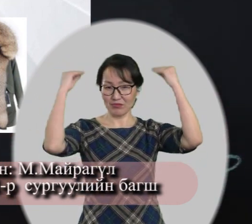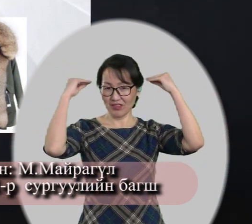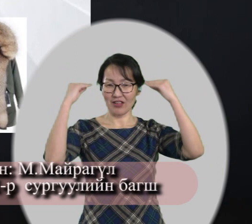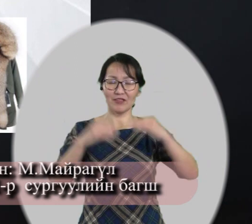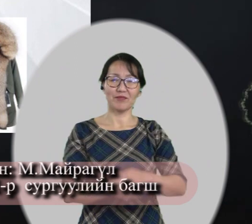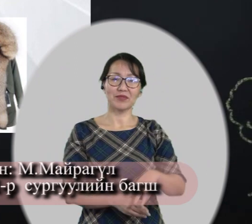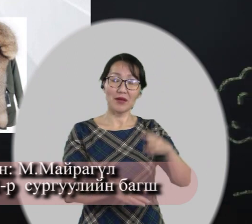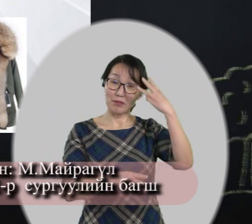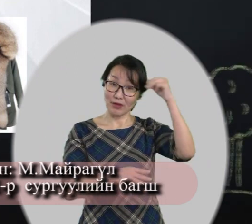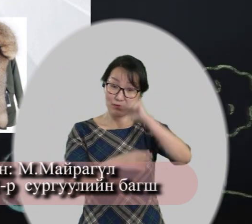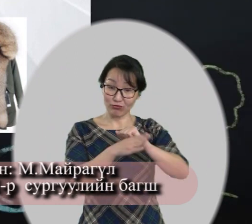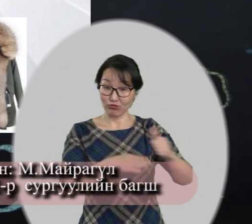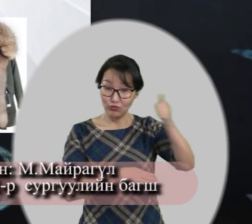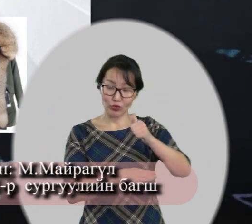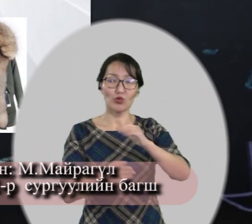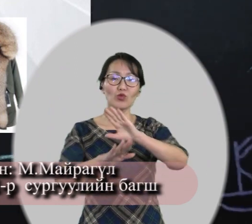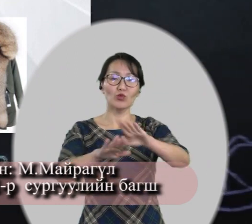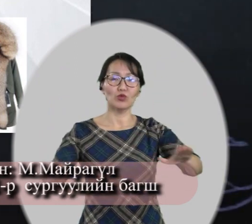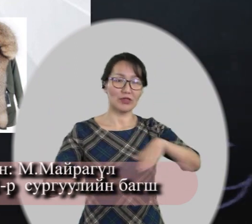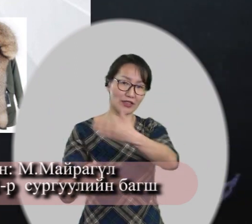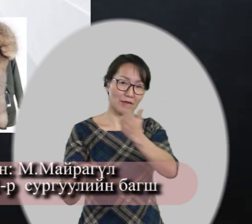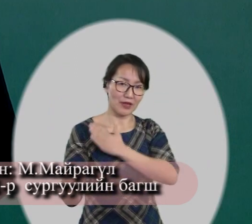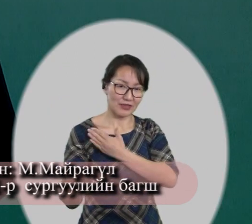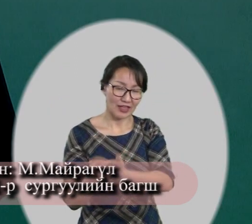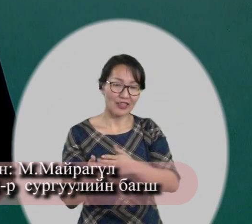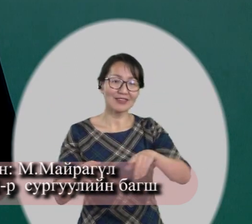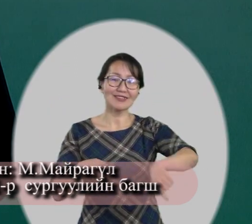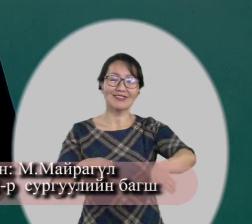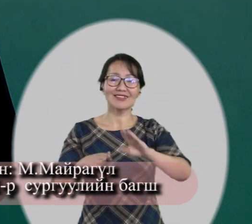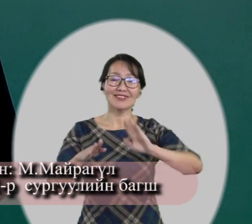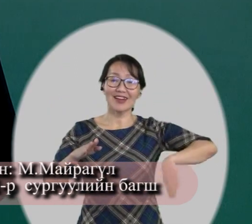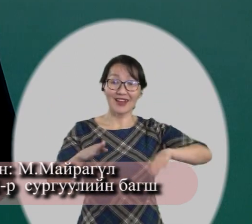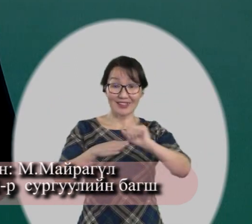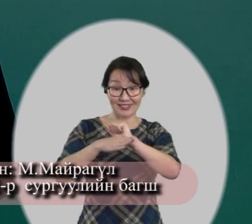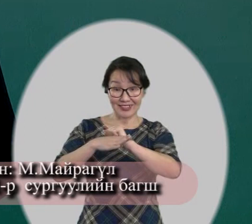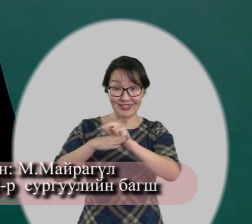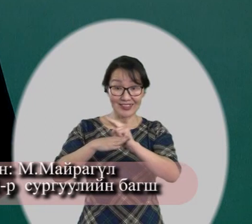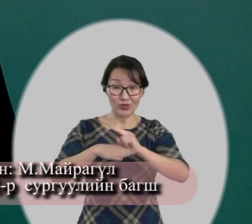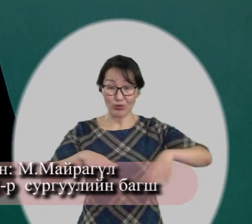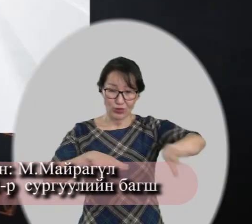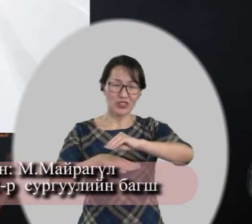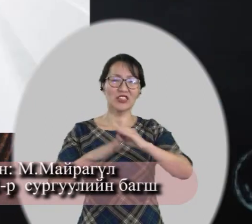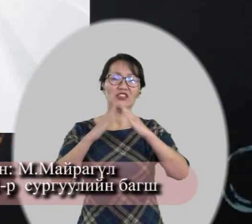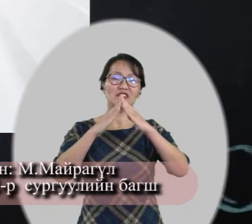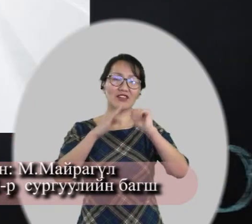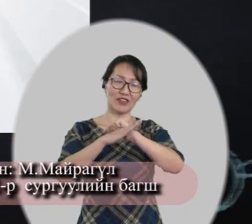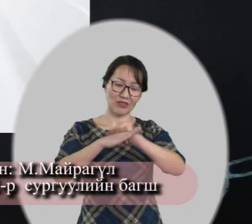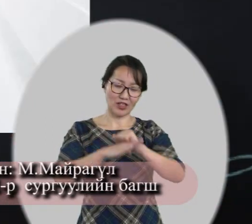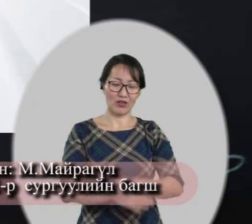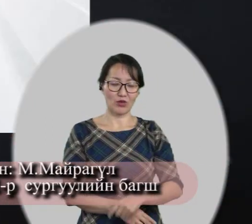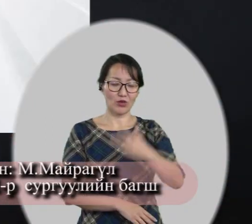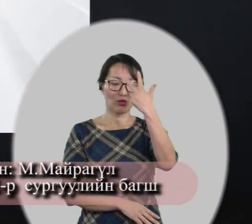Балалар, қызықты есептер мен білімдерімізді шыңдадық. Келесі де үй тапсырмаларын белгілеп алыңдар. Біріншіде